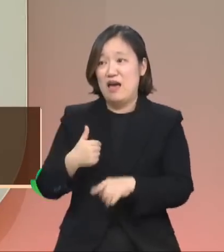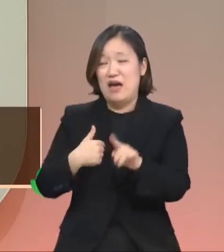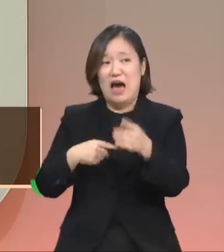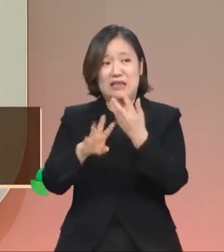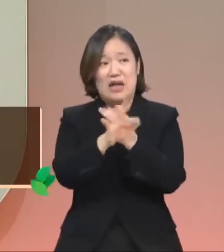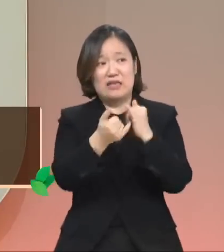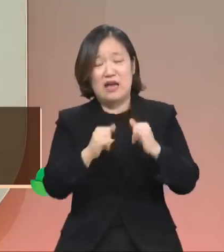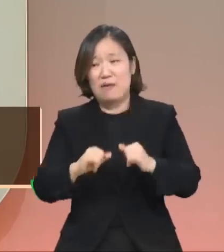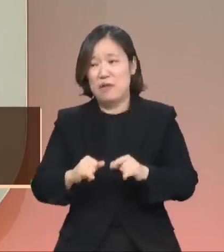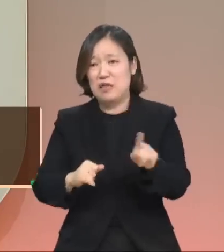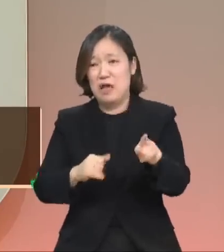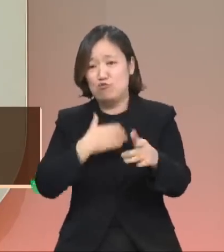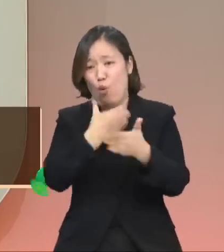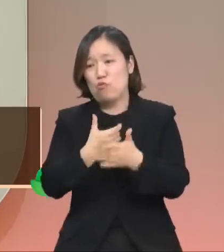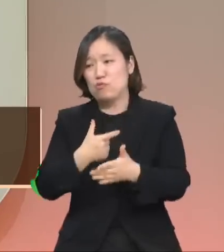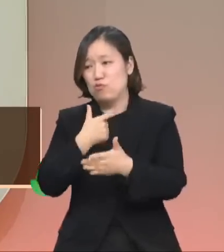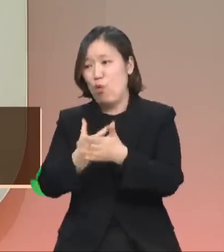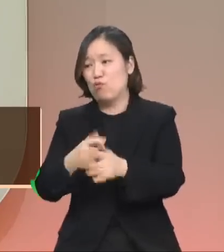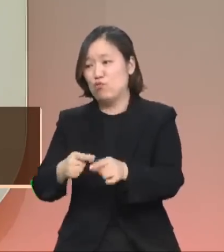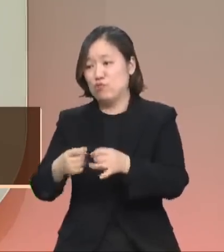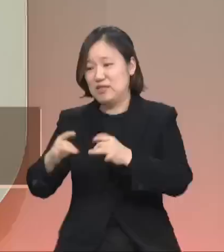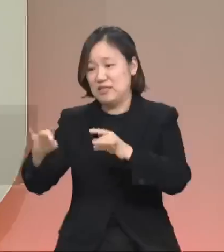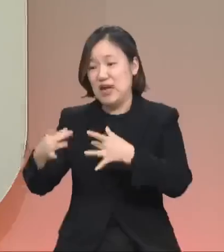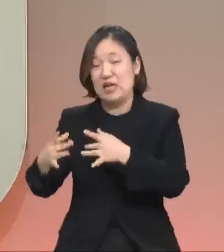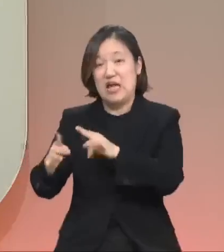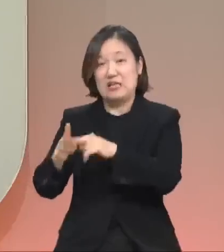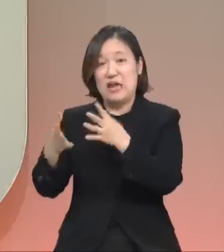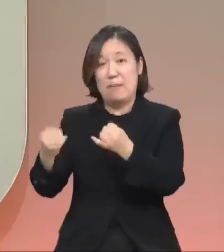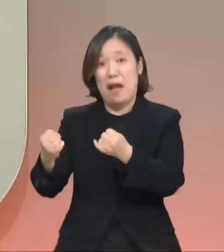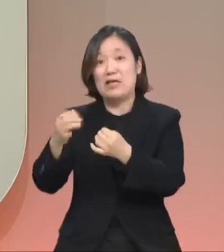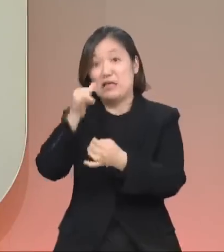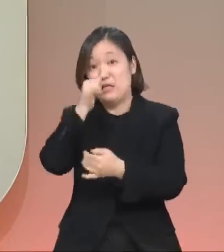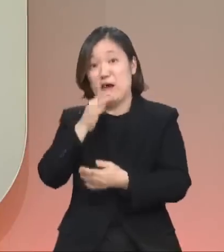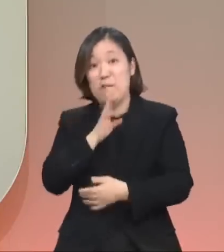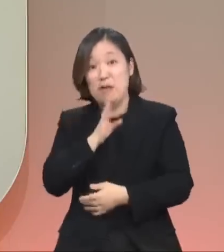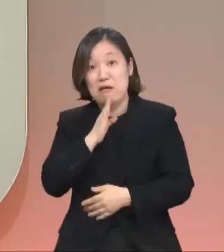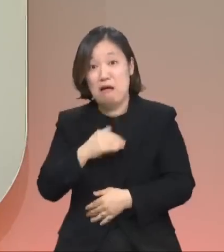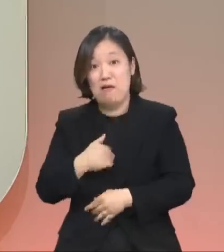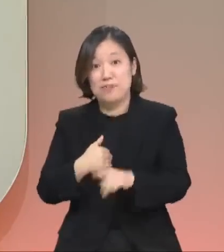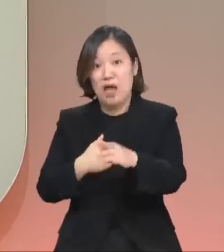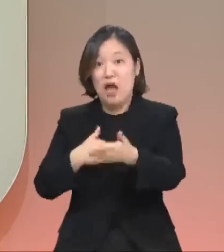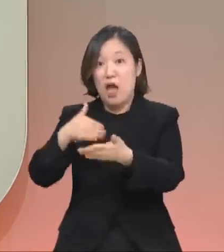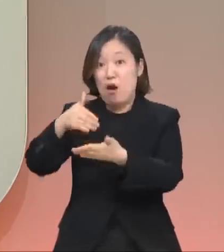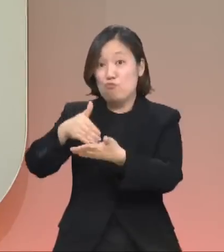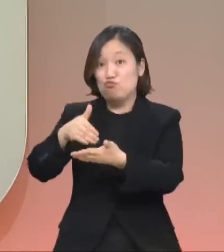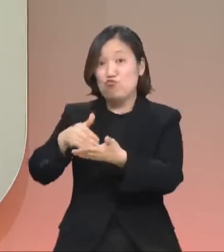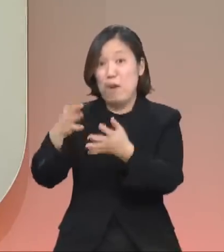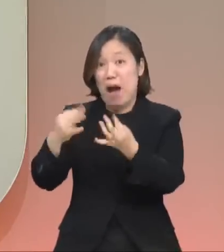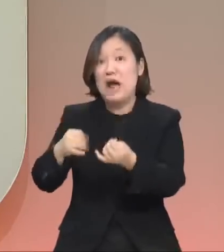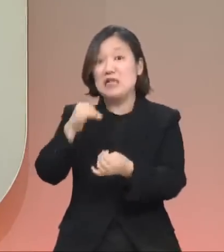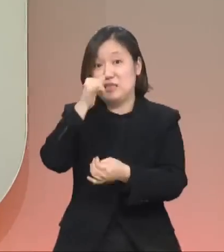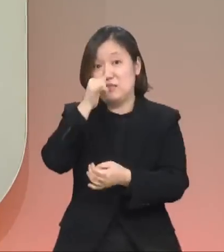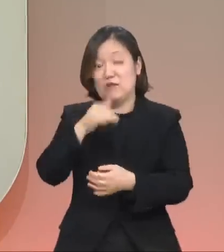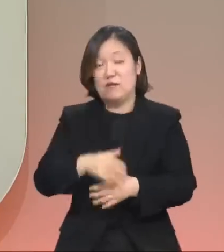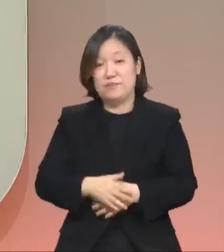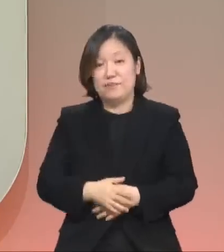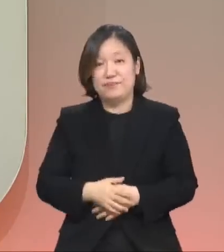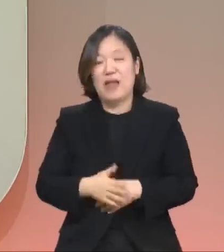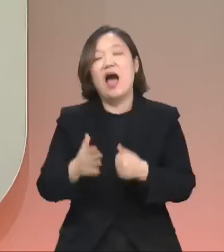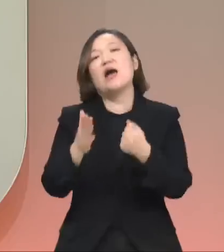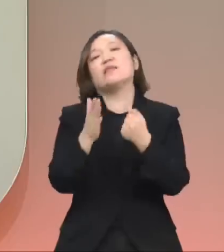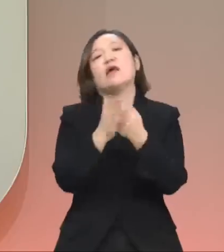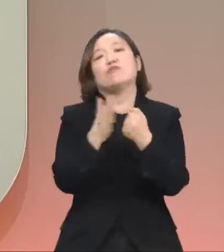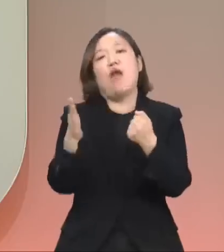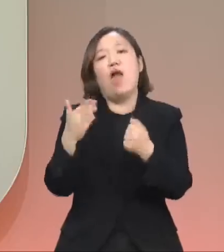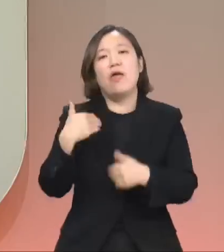사기 치는 사람들이 있어요 그래서 이렇게 언론에 막 그런 거 막 나오고 그러지 않습니까 그렇기 때문에 우리가 불교를